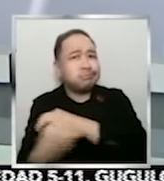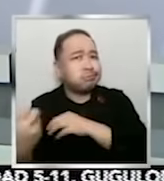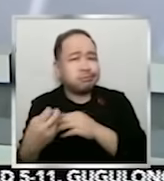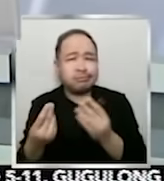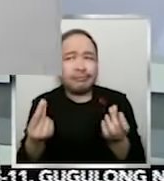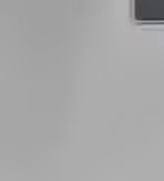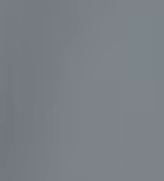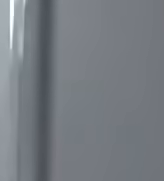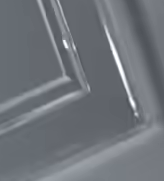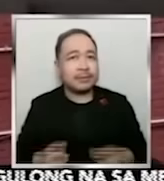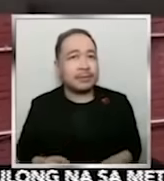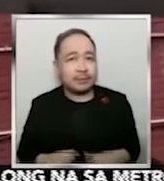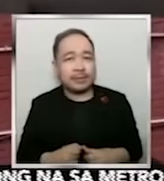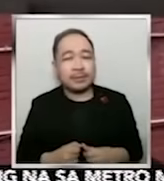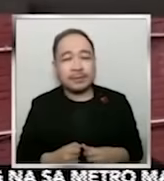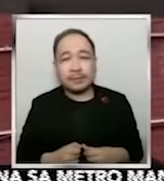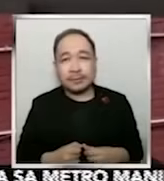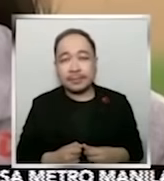Ian Cruz.